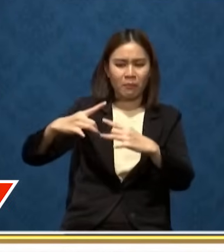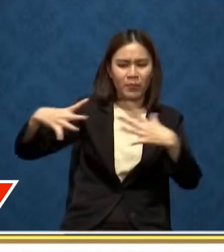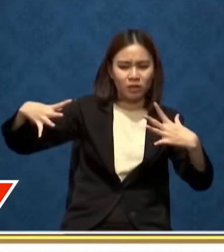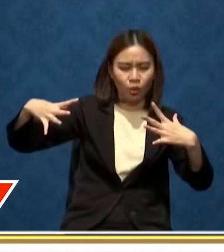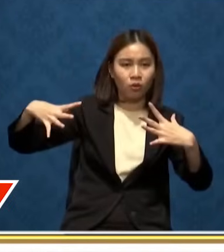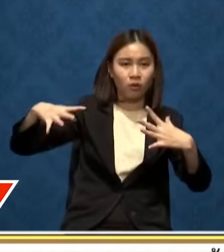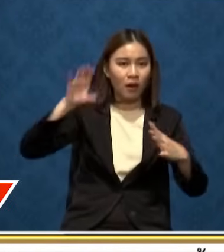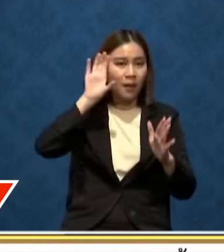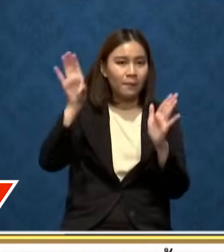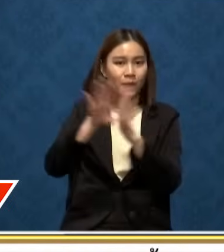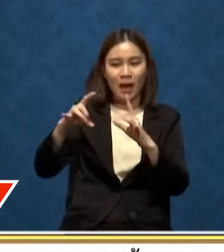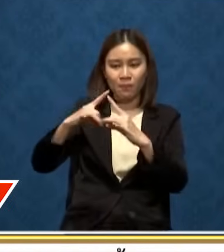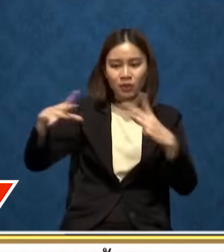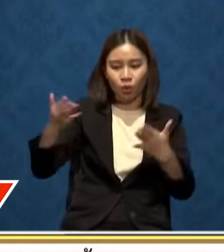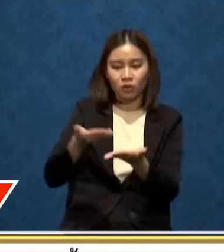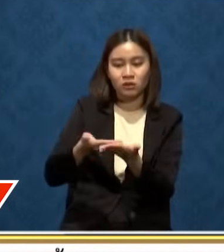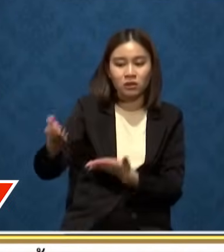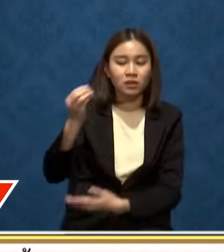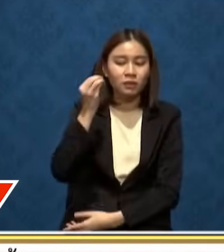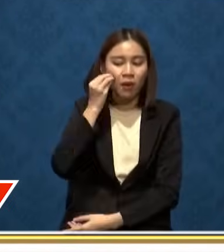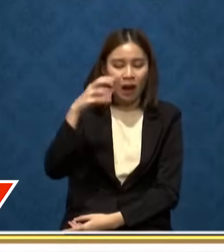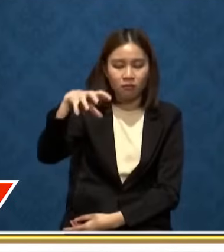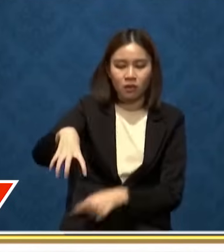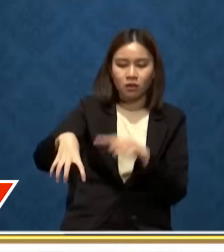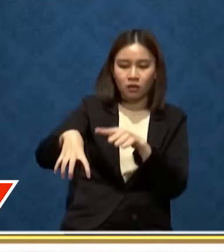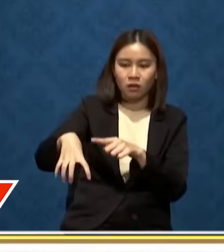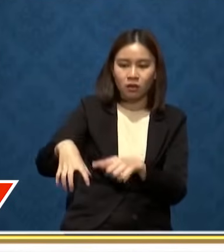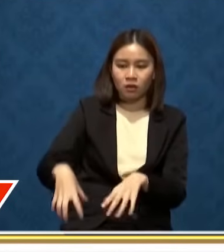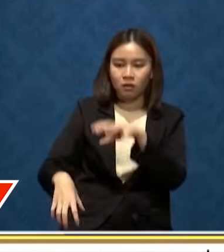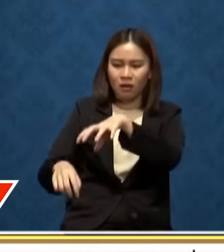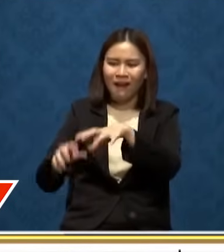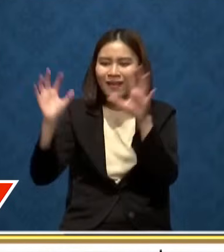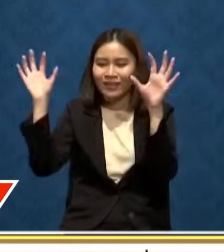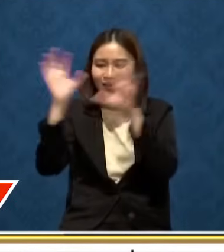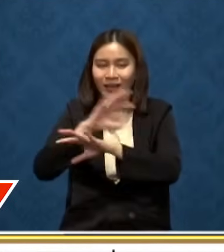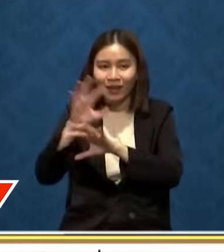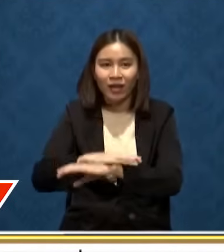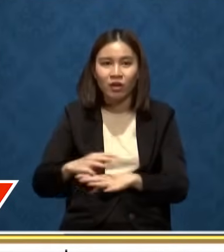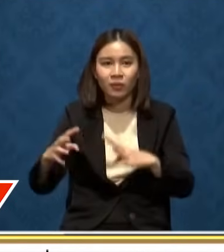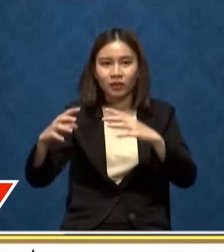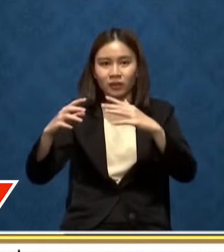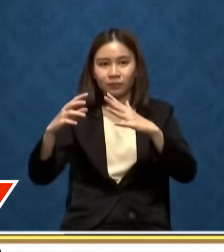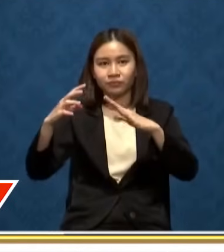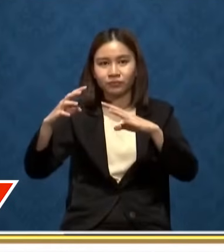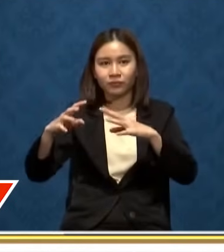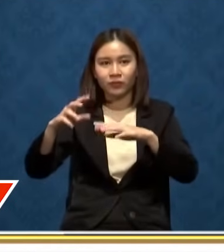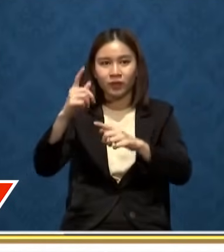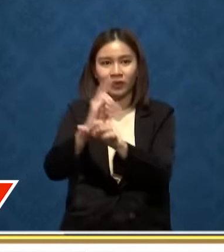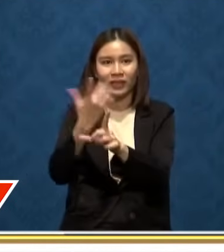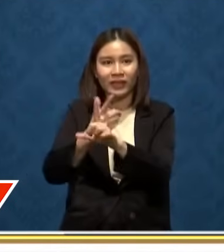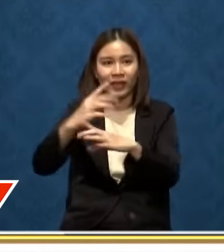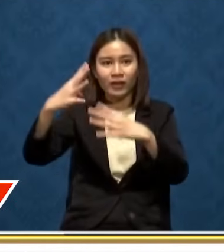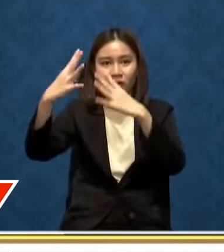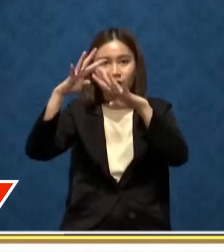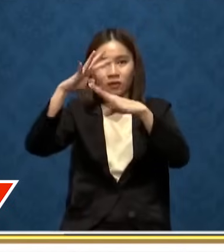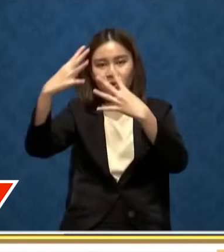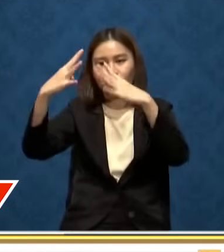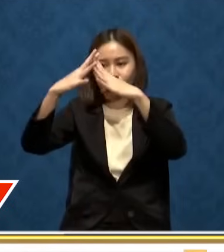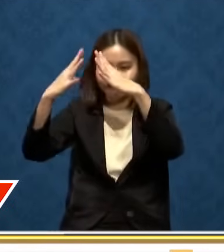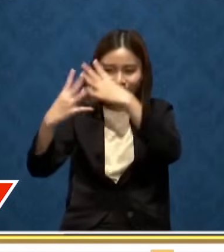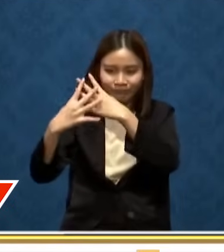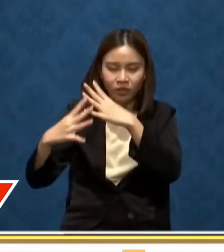าไปซื้อบ้านแต่ไปอยู่เหมือนแคมป์คนงานสังกะสีขอบคุณครับไทย